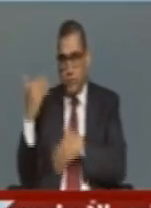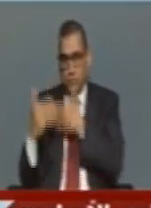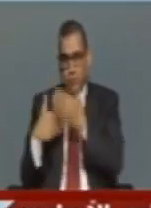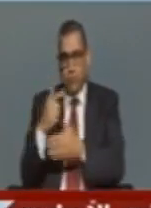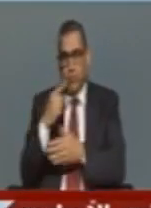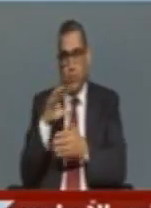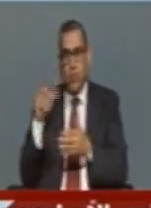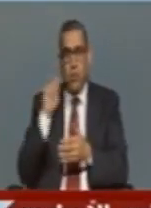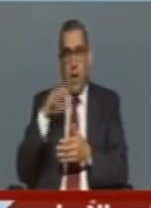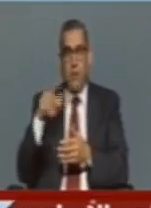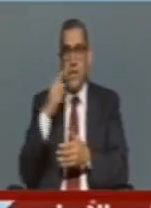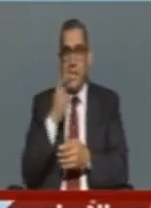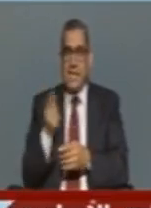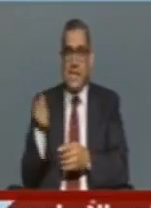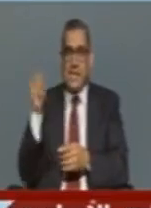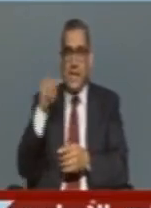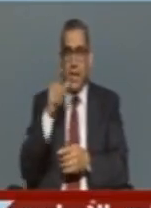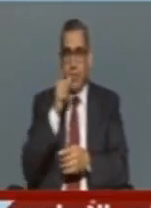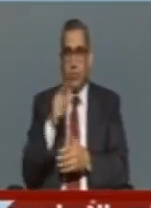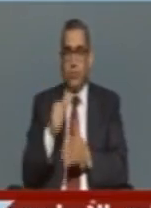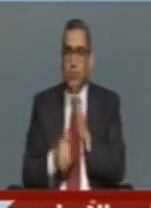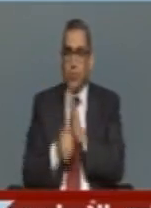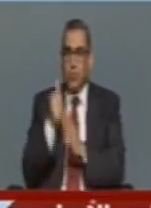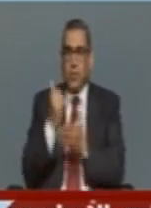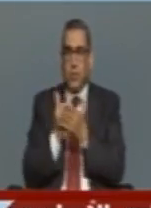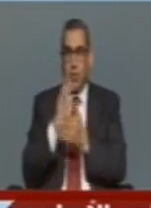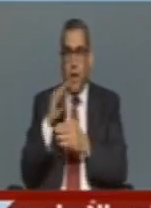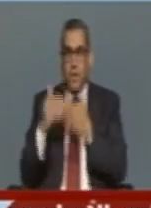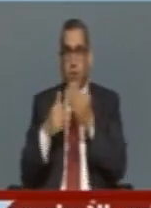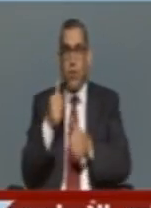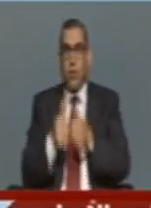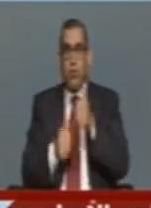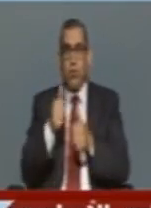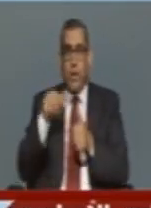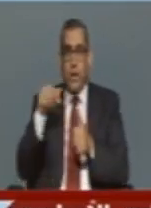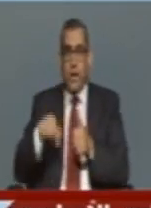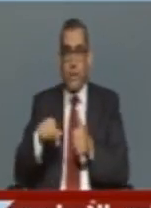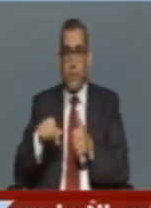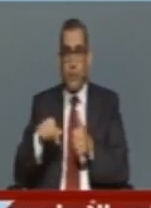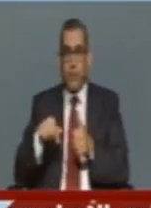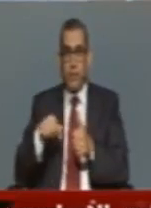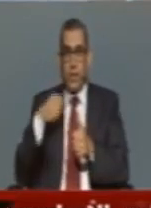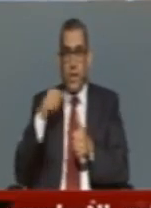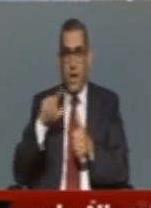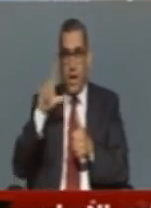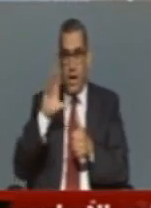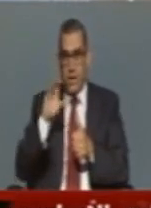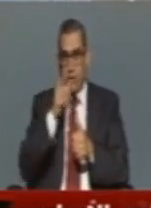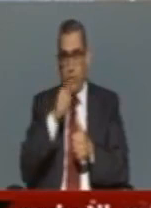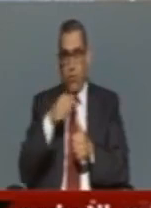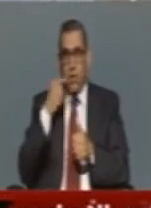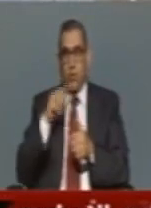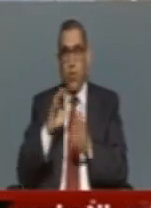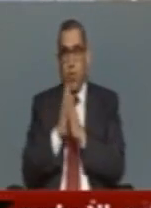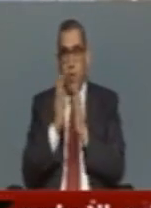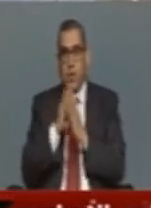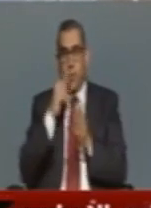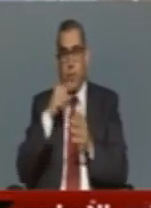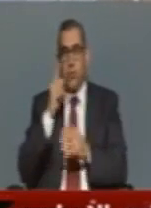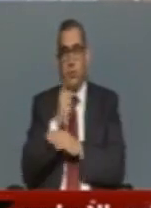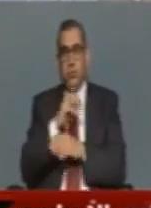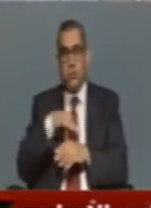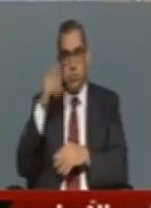سنة طلبوا تقليل الاغتراب، لكن المسابقة دي فخامة الرئيس على مستوى كل مديرية وفق كل احتياج في